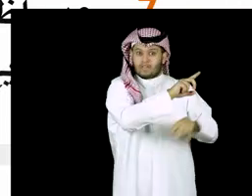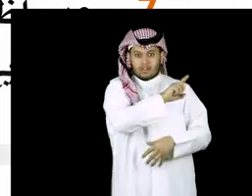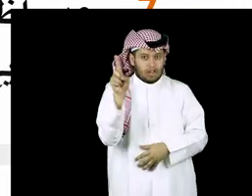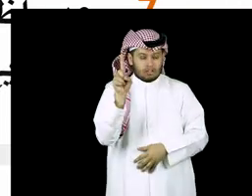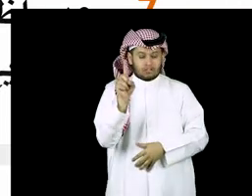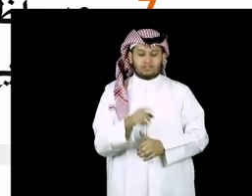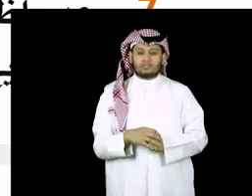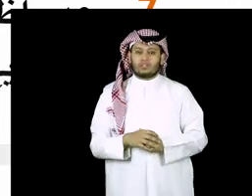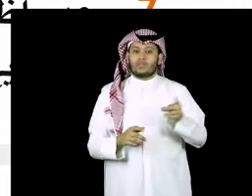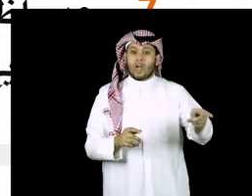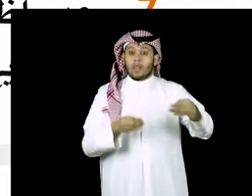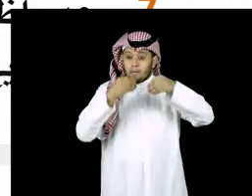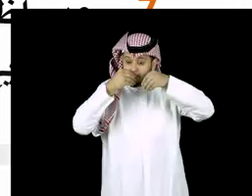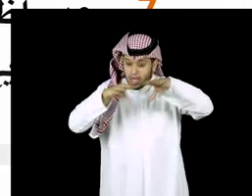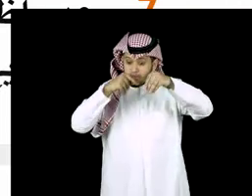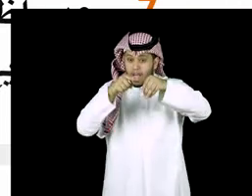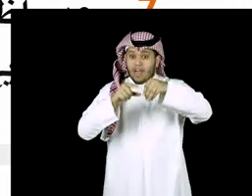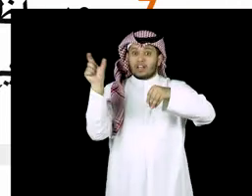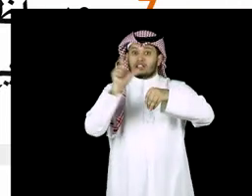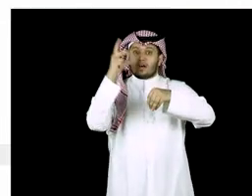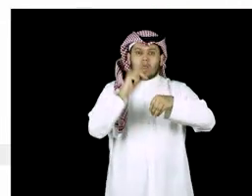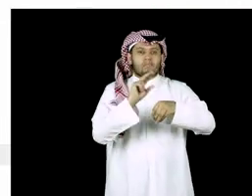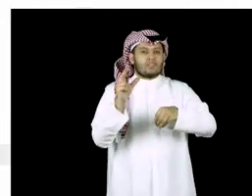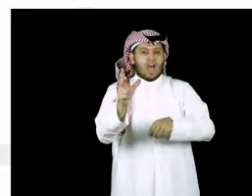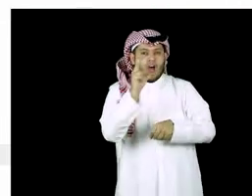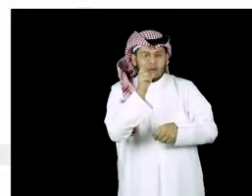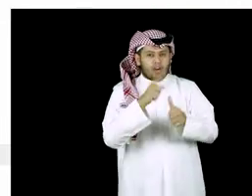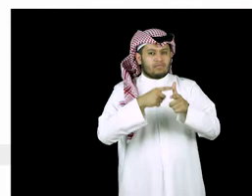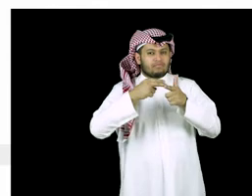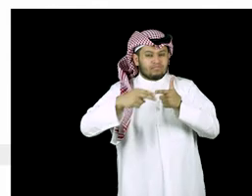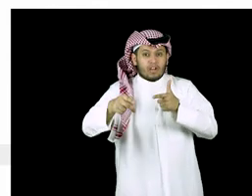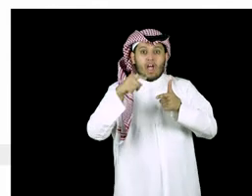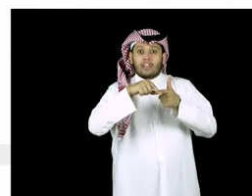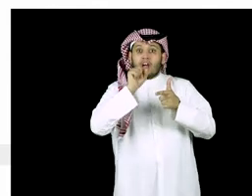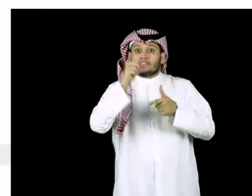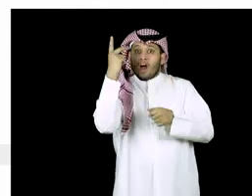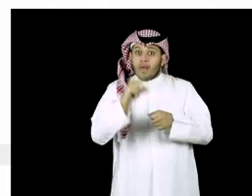عدم بيع ما حرمه الإسلام كالخمر ونحوه.